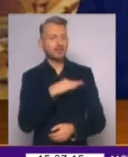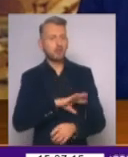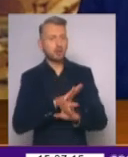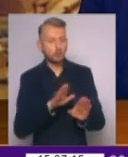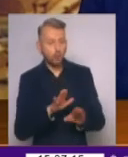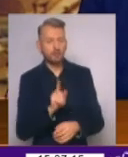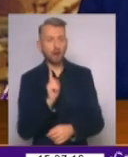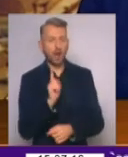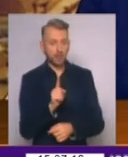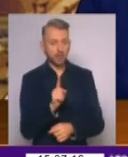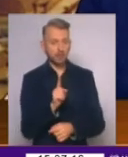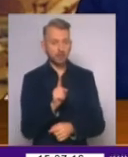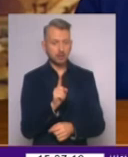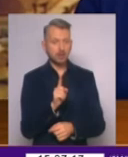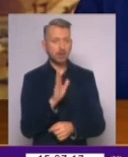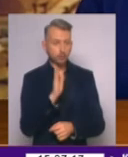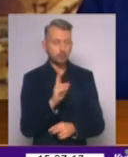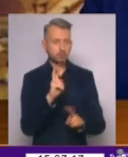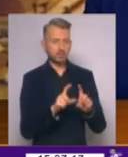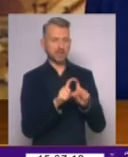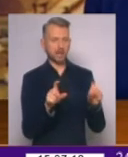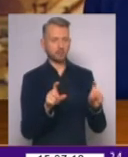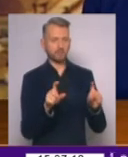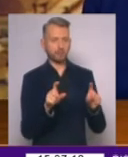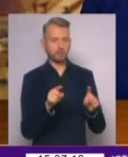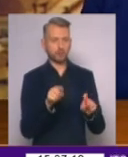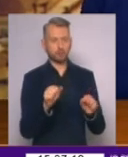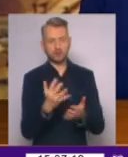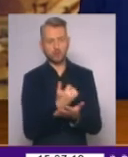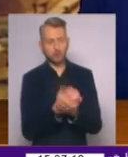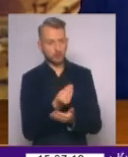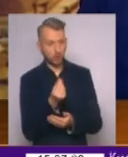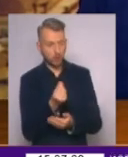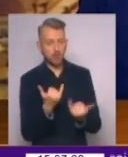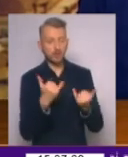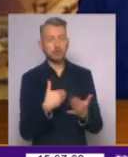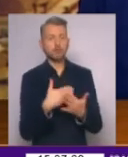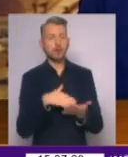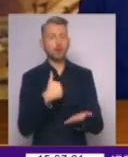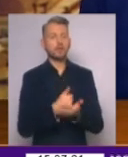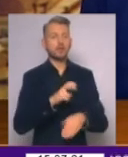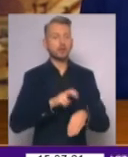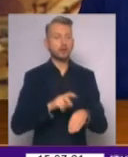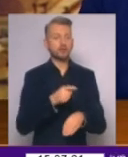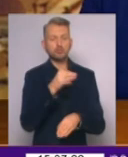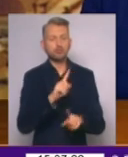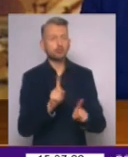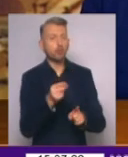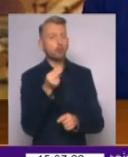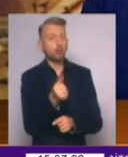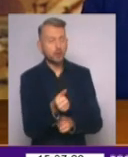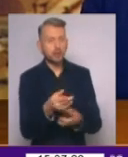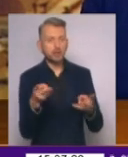але все-таки підприємством. Так, яке може заробляти тому, що зараз, до прикладу, головний лікар, щоб будь-що купити, це має